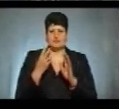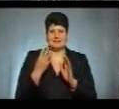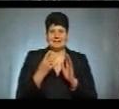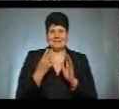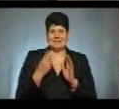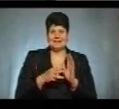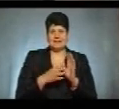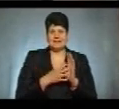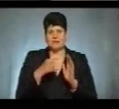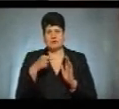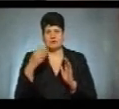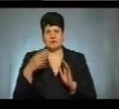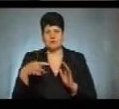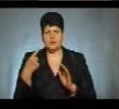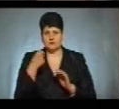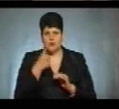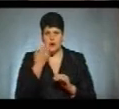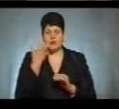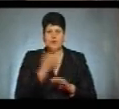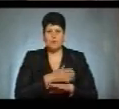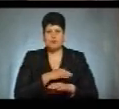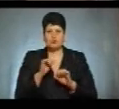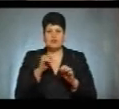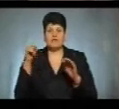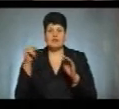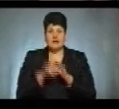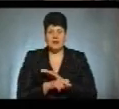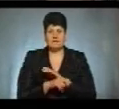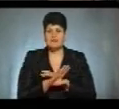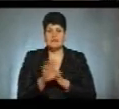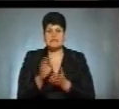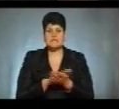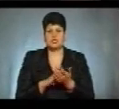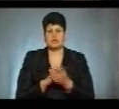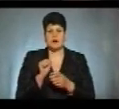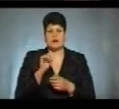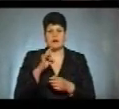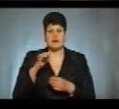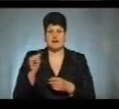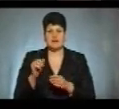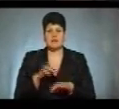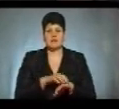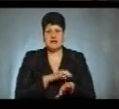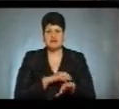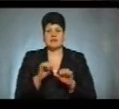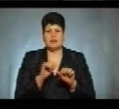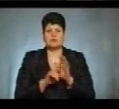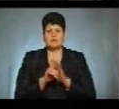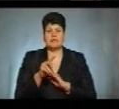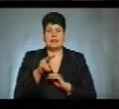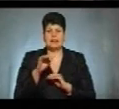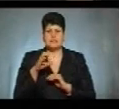1939-1941 роках. Коли польський уряд втікав, він не знищив архівних документів, і радянська влада, вже починаючи з